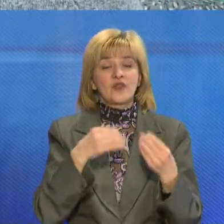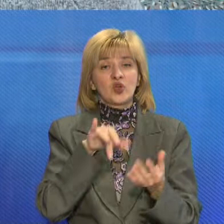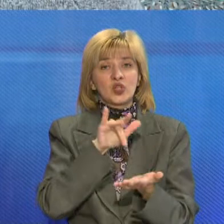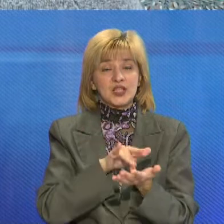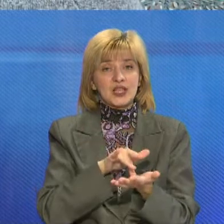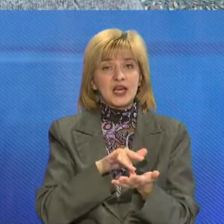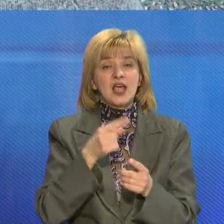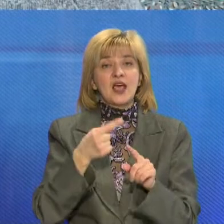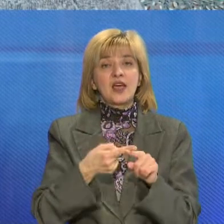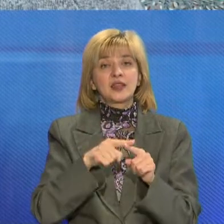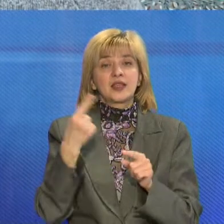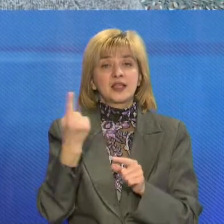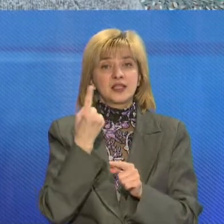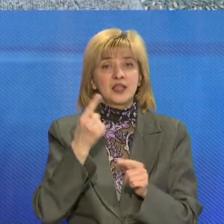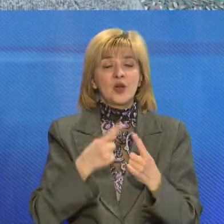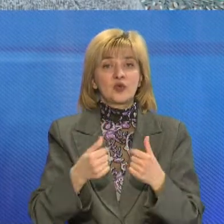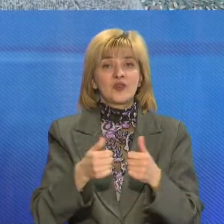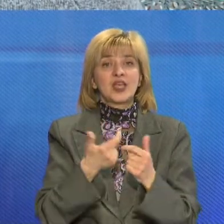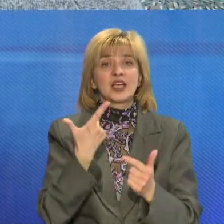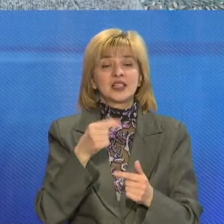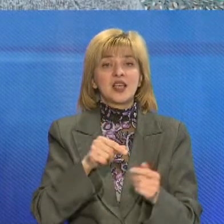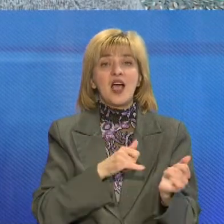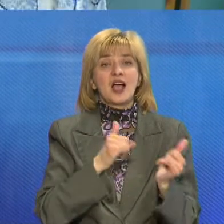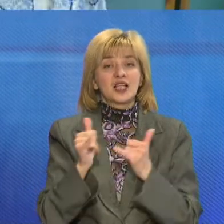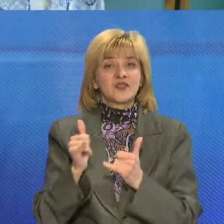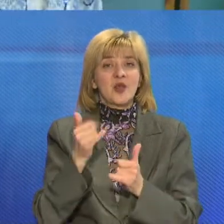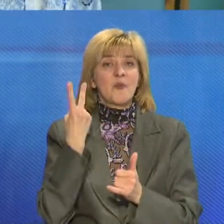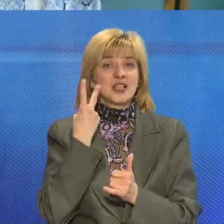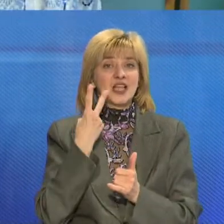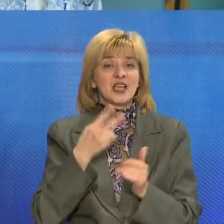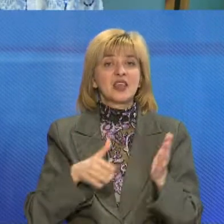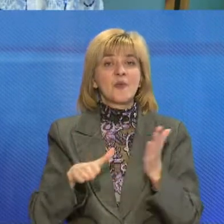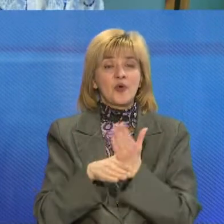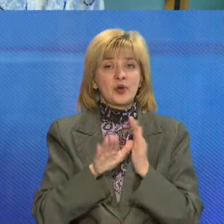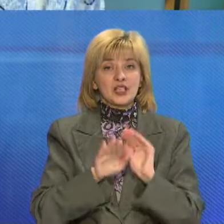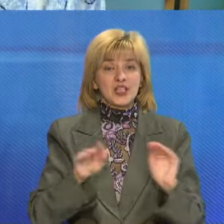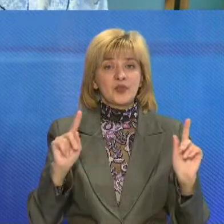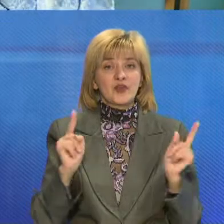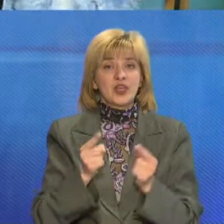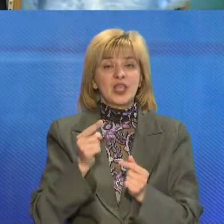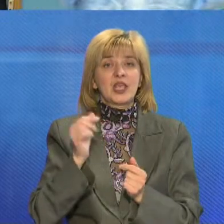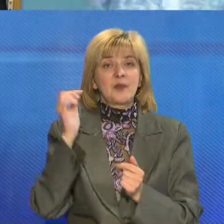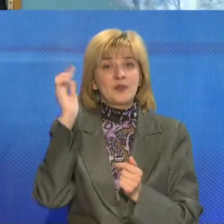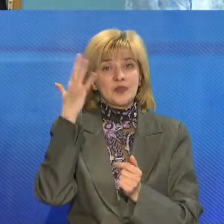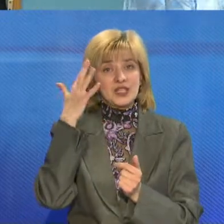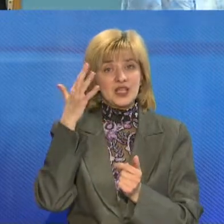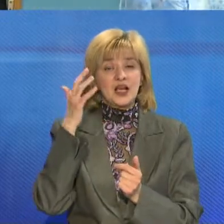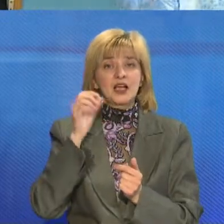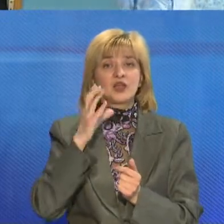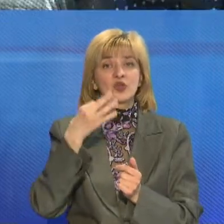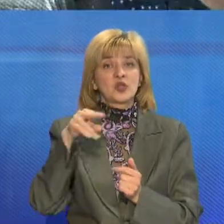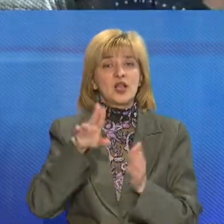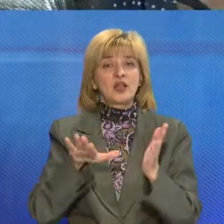ў рэспубліцы, дзе аказваецца пастаянная паліятыўная дапамога дзецям з абмежаваннямі, а таксама псіхасацыяльная падтрымка сем'ям.